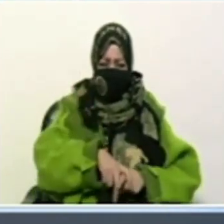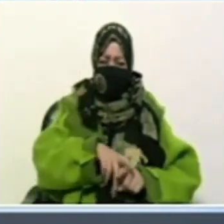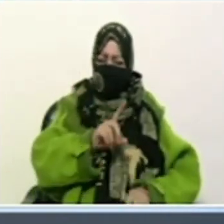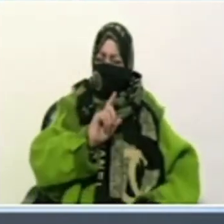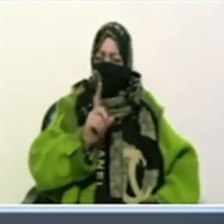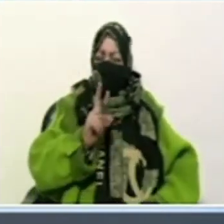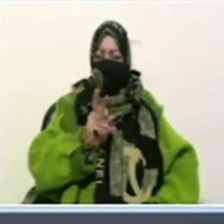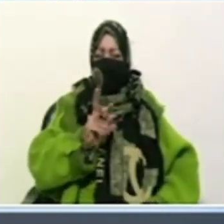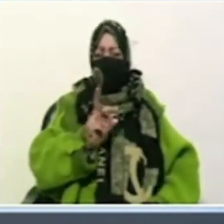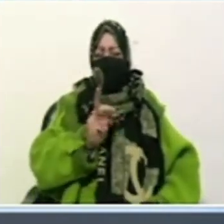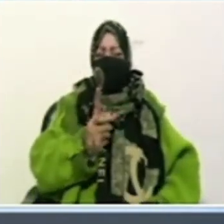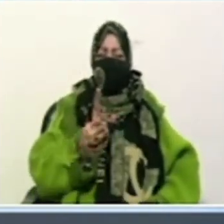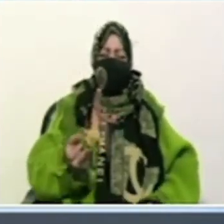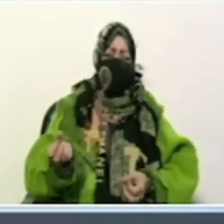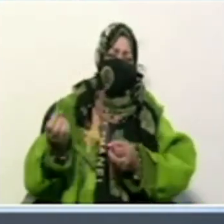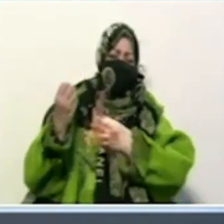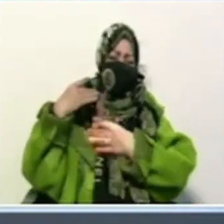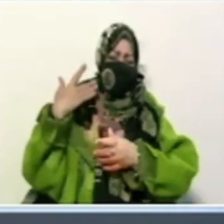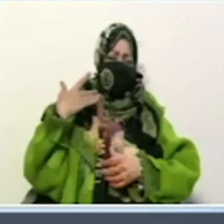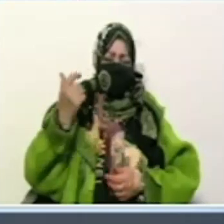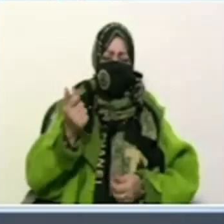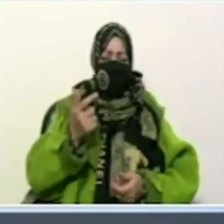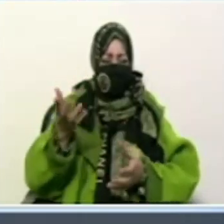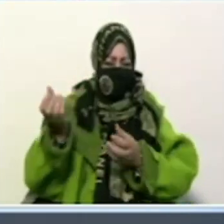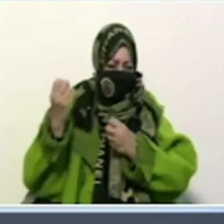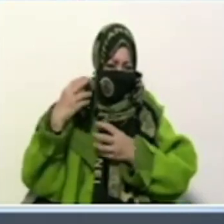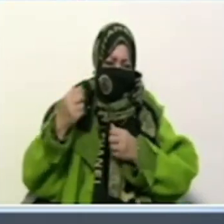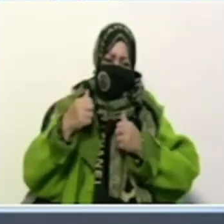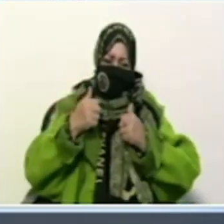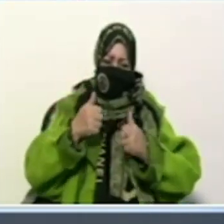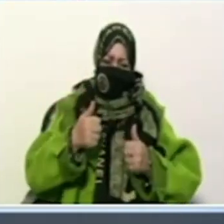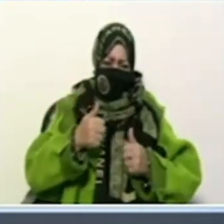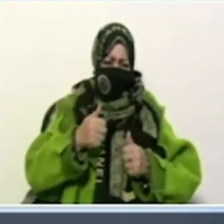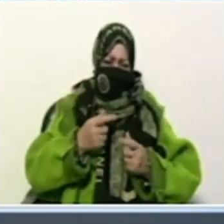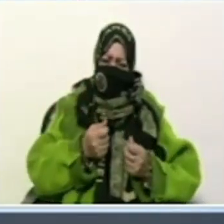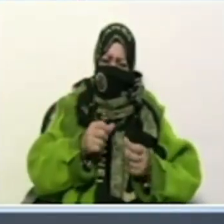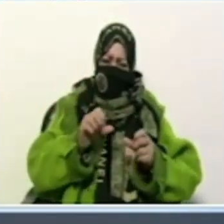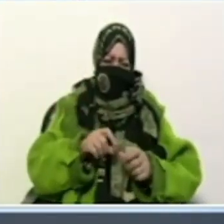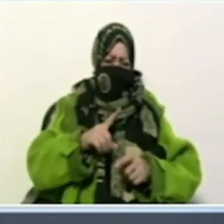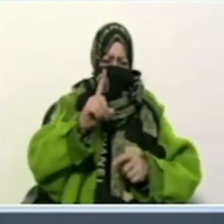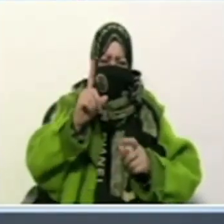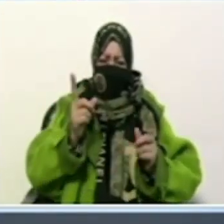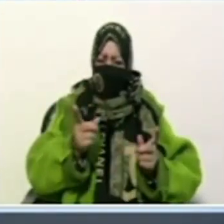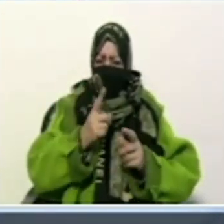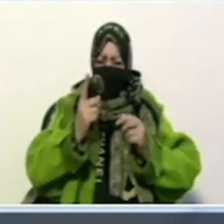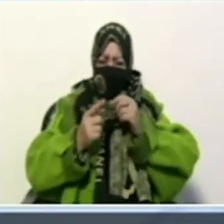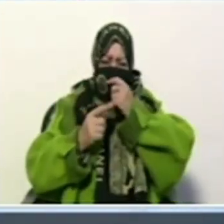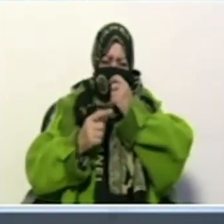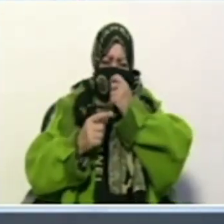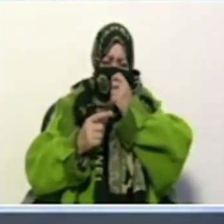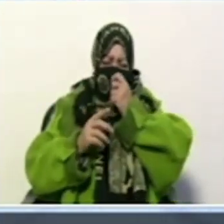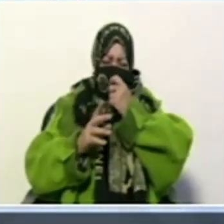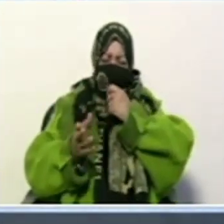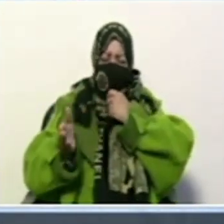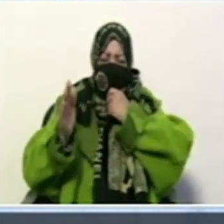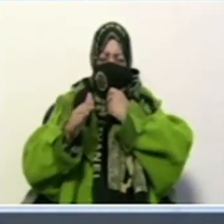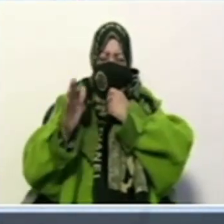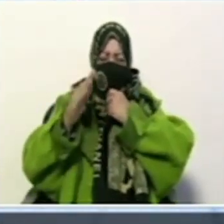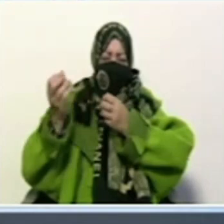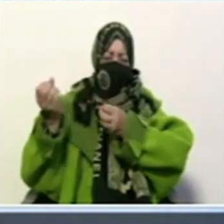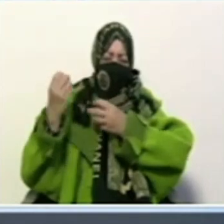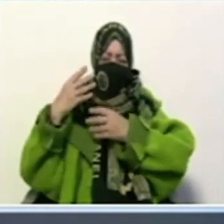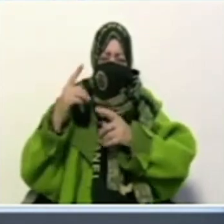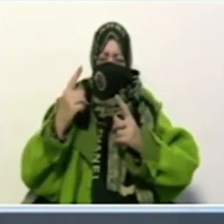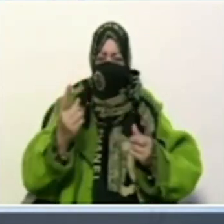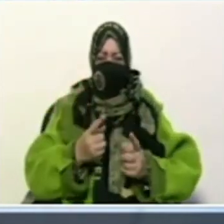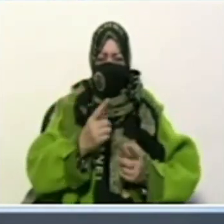لا فلا يعني ولا يجب أي منهما. أيضا مما لعل يسأل الناس عنه مسألة العقيقة،